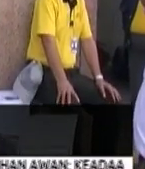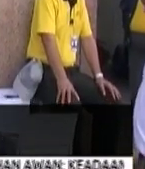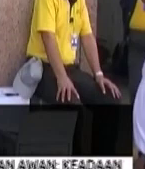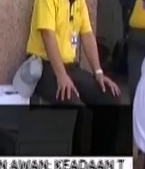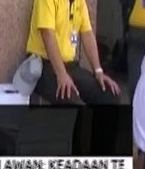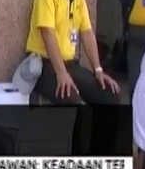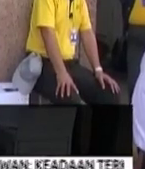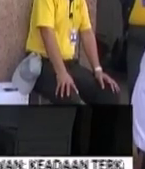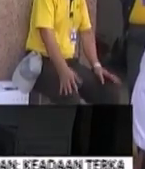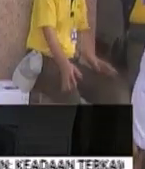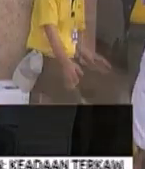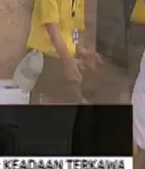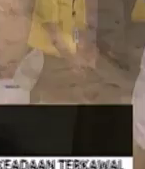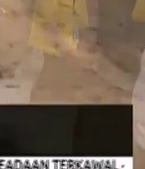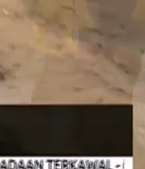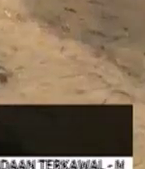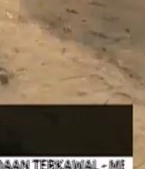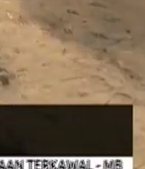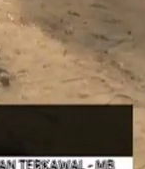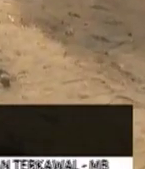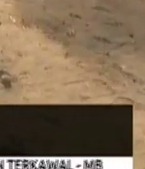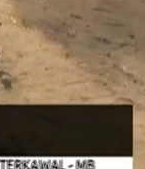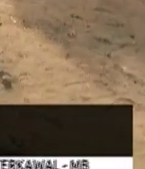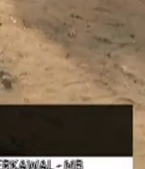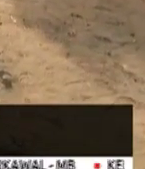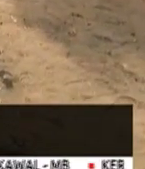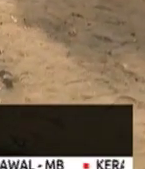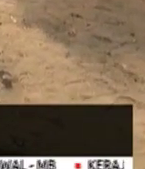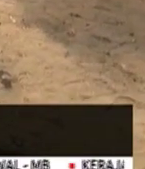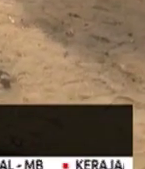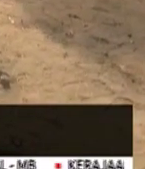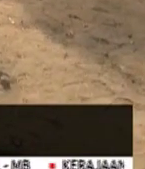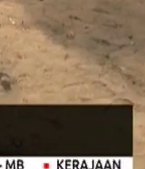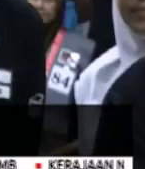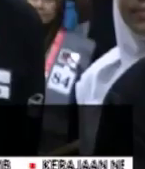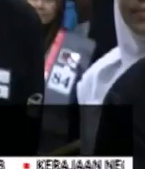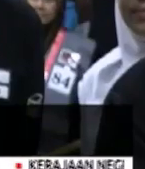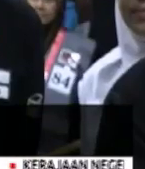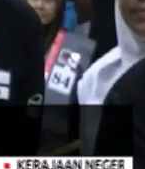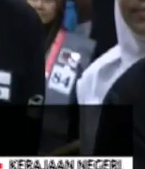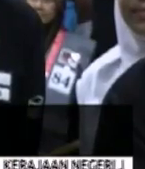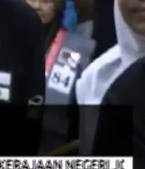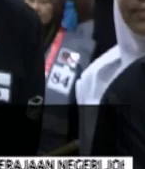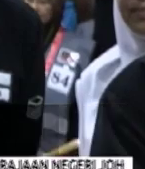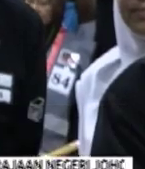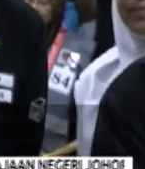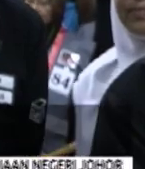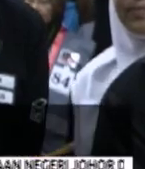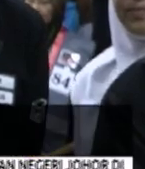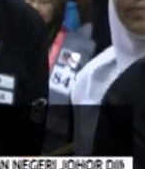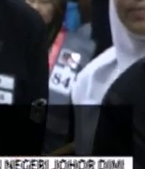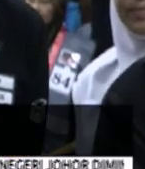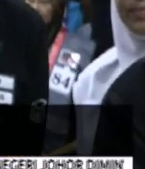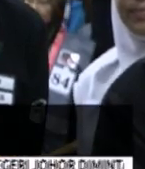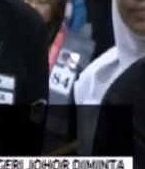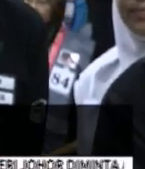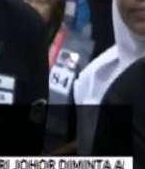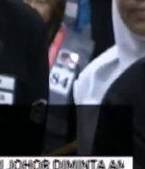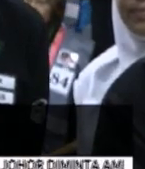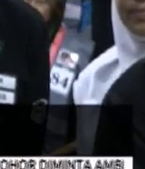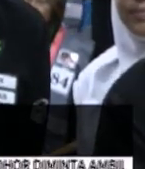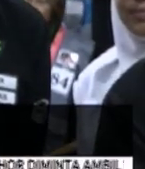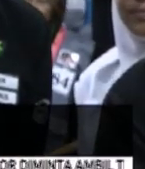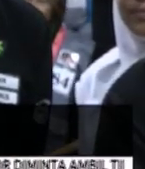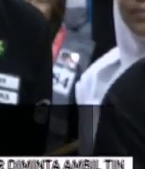mental yang kuat. Mana jemaah haji yang lain, dan mereka juga kebanyakannya adalah kali pertama mereka menunaikan fardu haji. Dalam masa yang